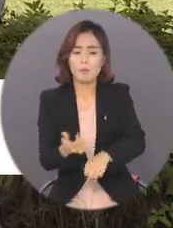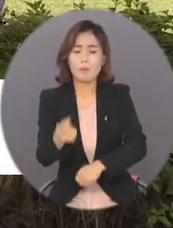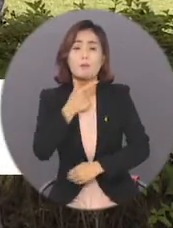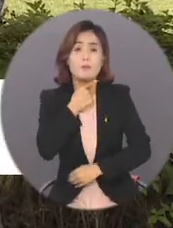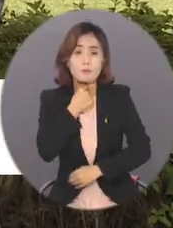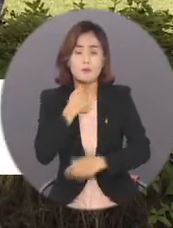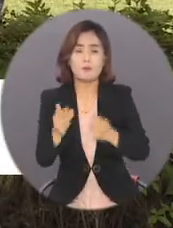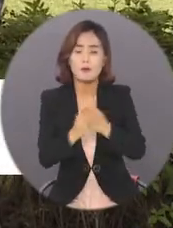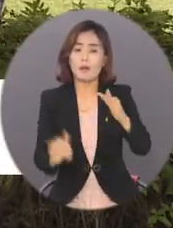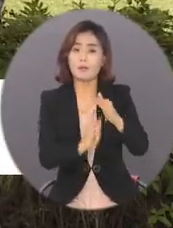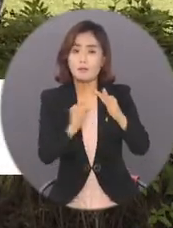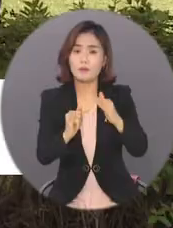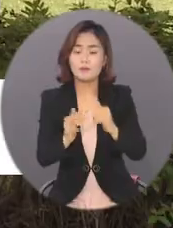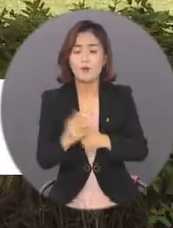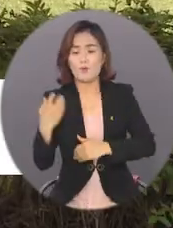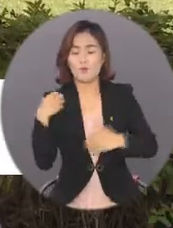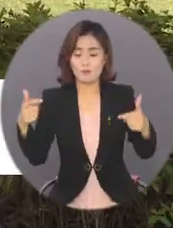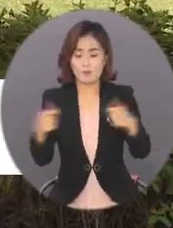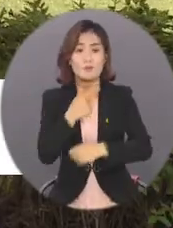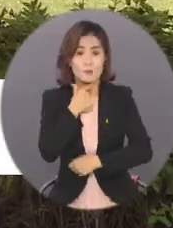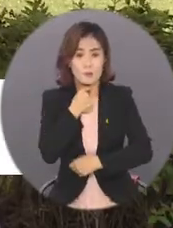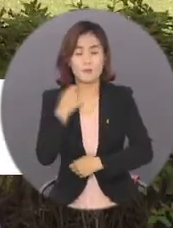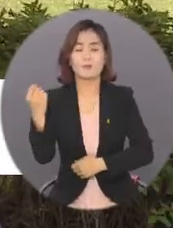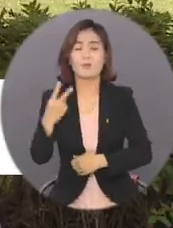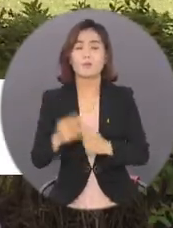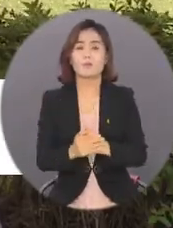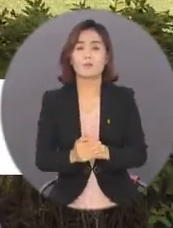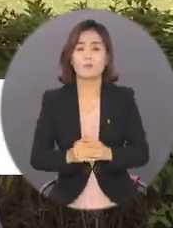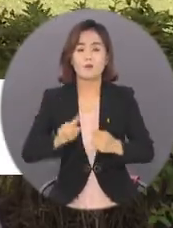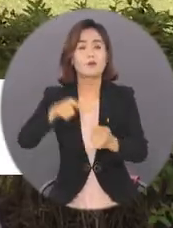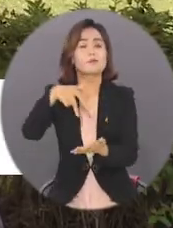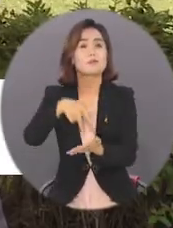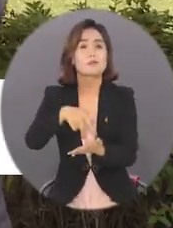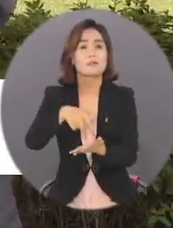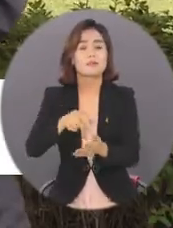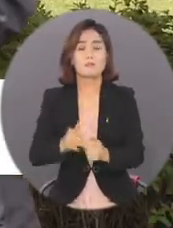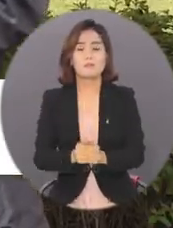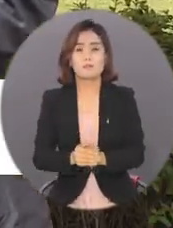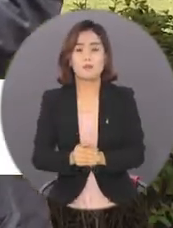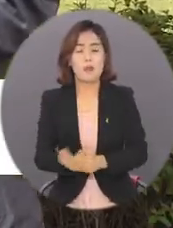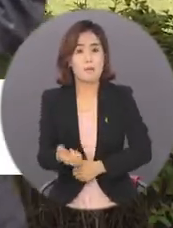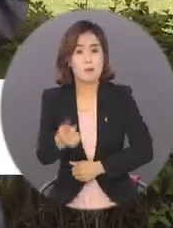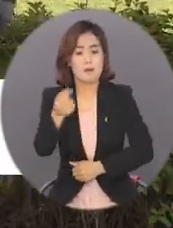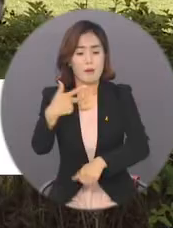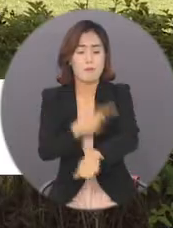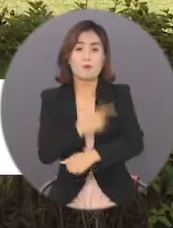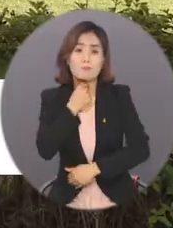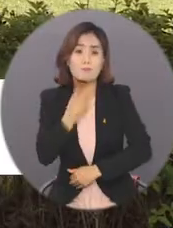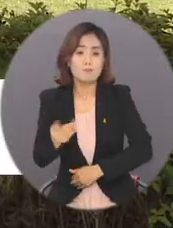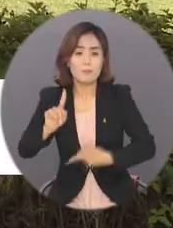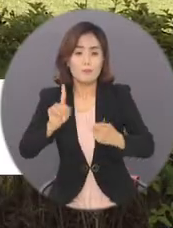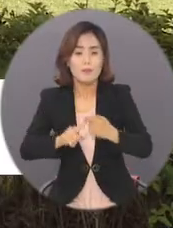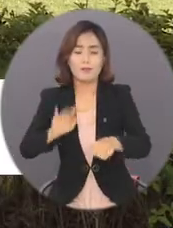받아서 가족들한테 좀 부담도 좀 적게 하고 이제 그런 차원에서 그리고 이제 그래서 좀 하루라도 빨리 맞고 싶었는데 이제